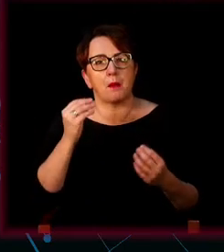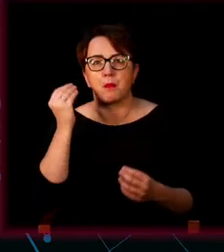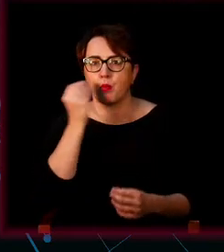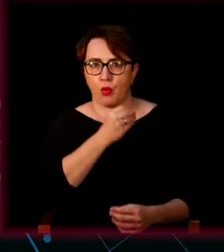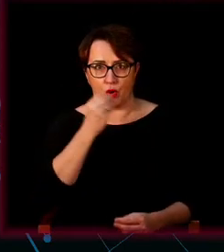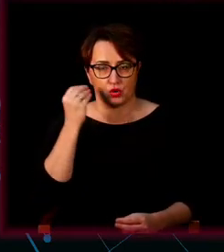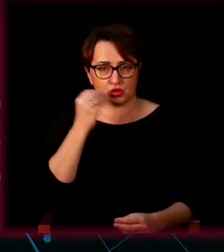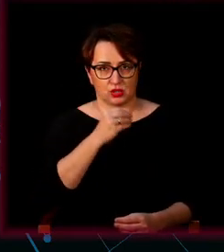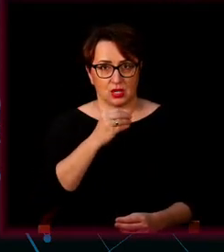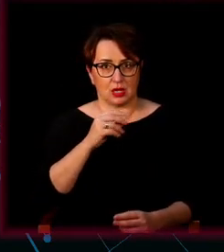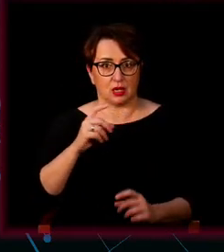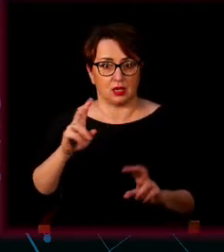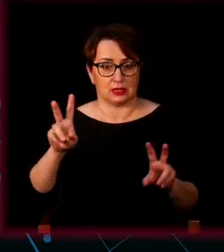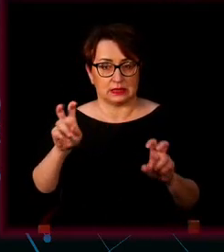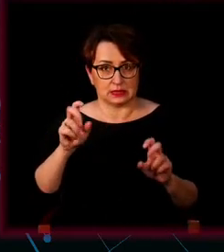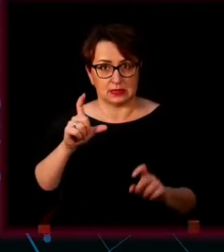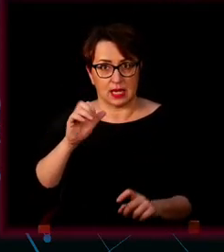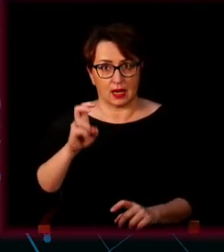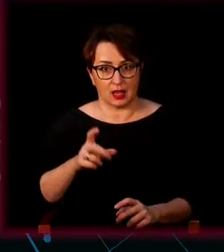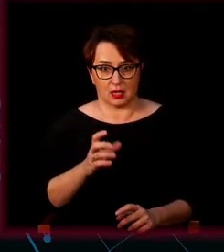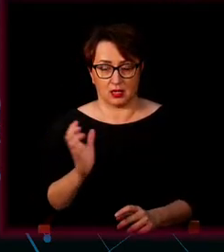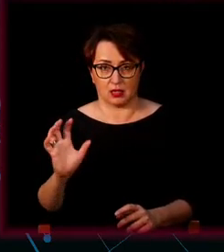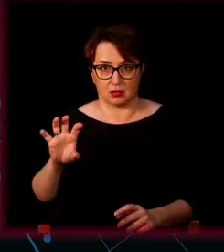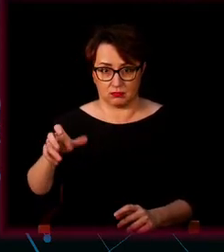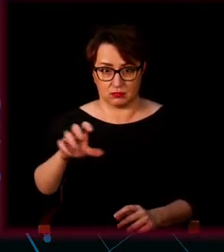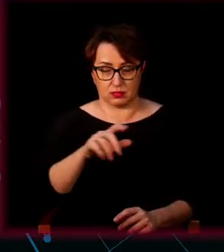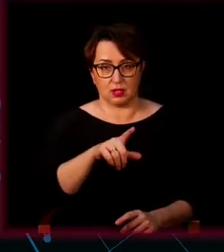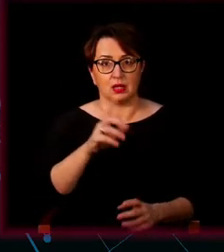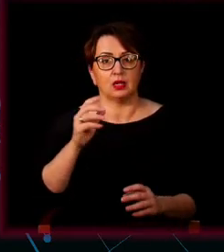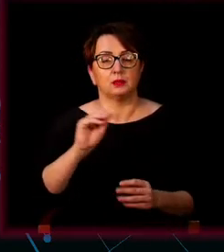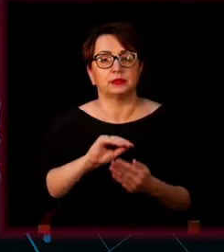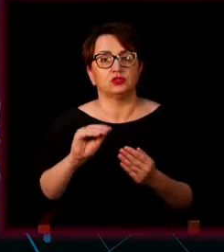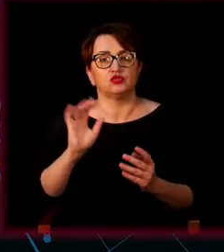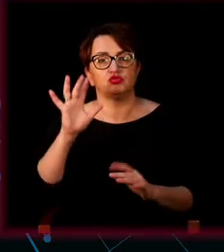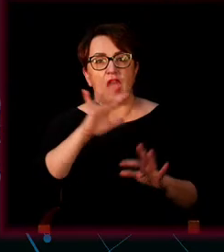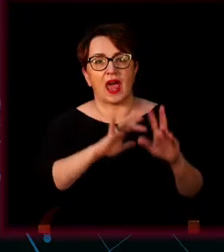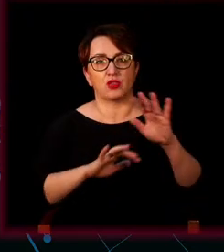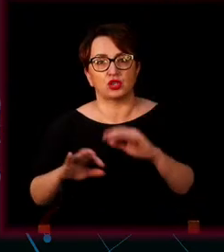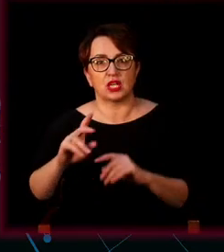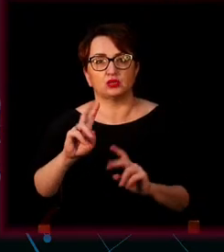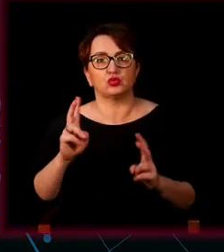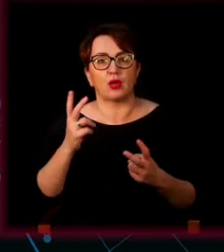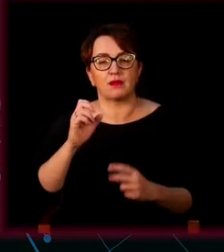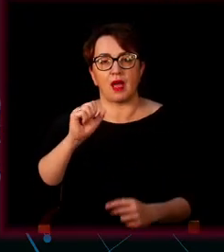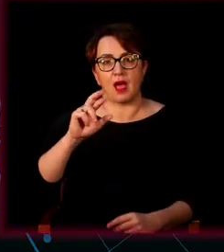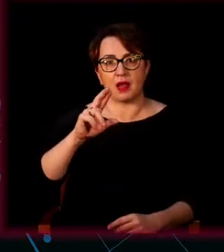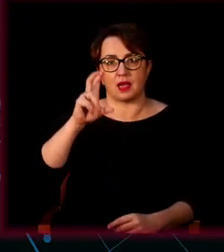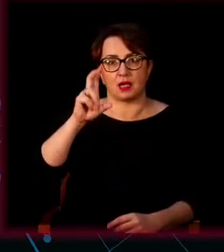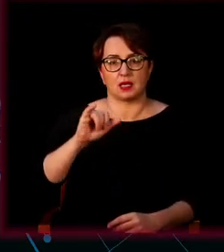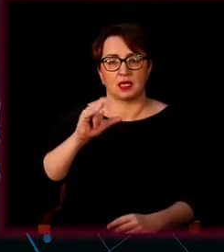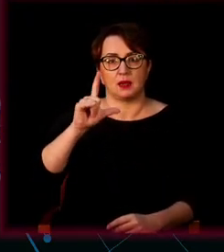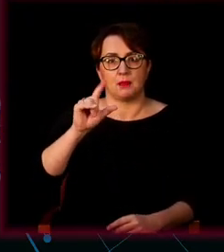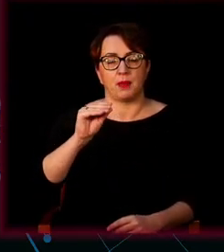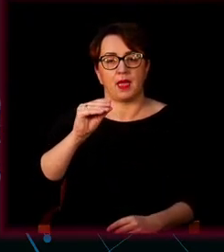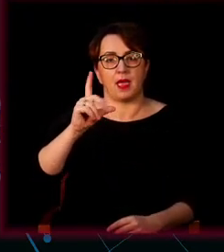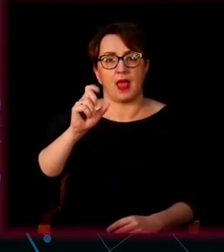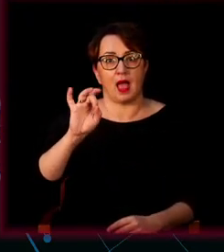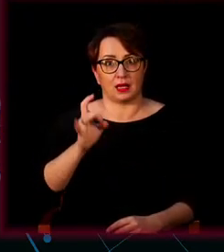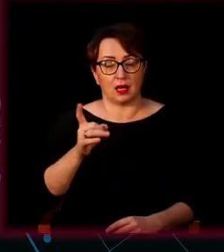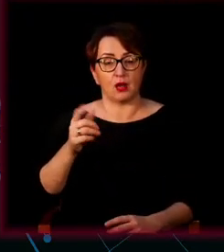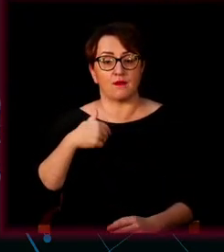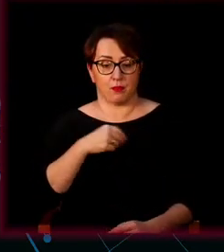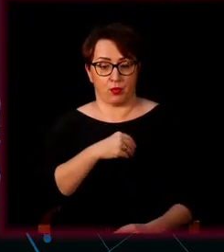tom tego cyklu Czarnoksiężnik z archipelagu. W Polsce ukazał się w tłumaczeniu Stanisława Barańczaka, co